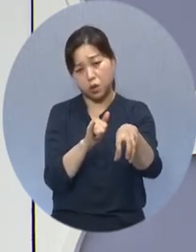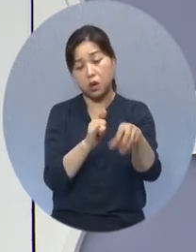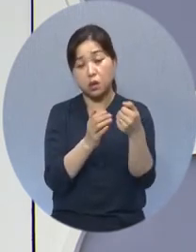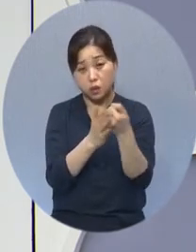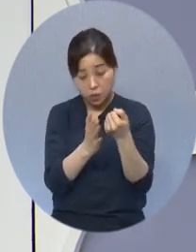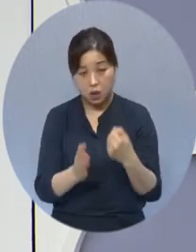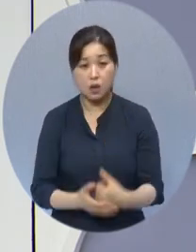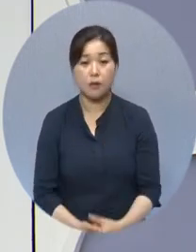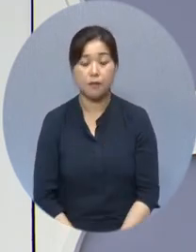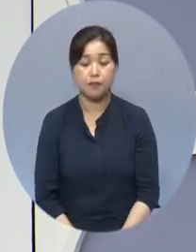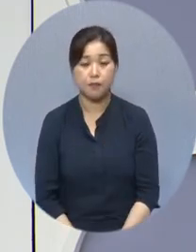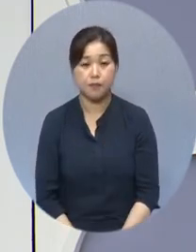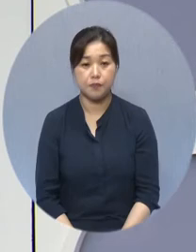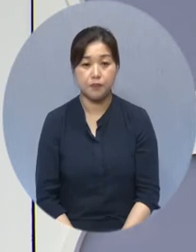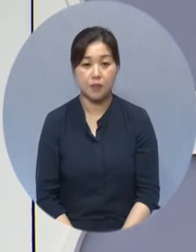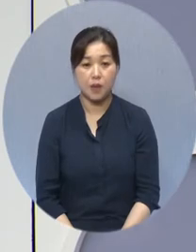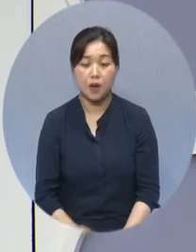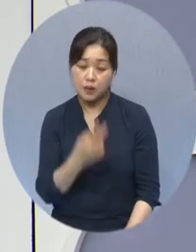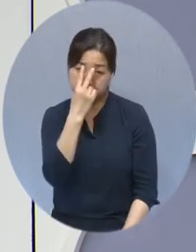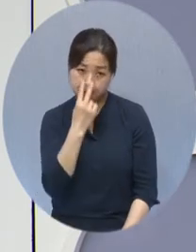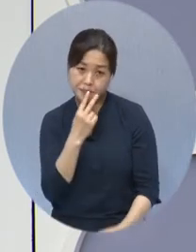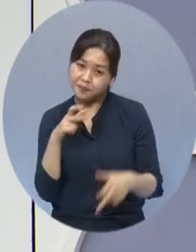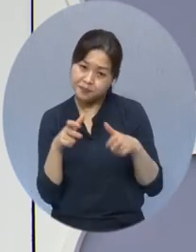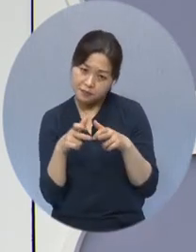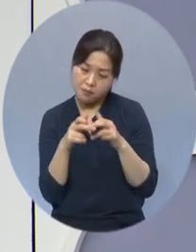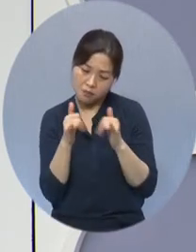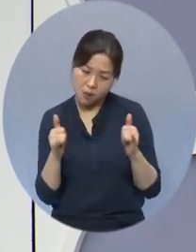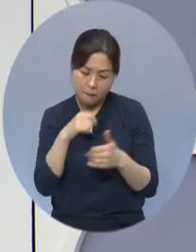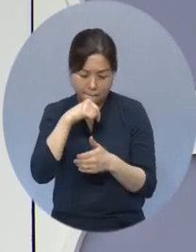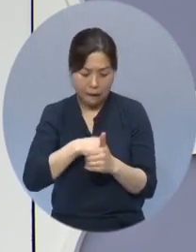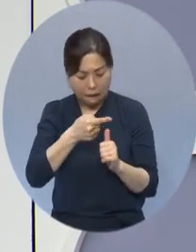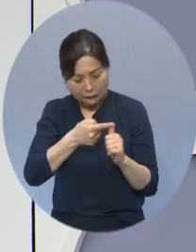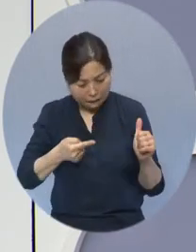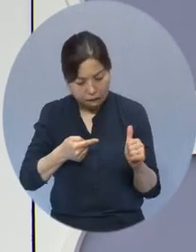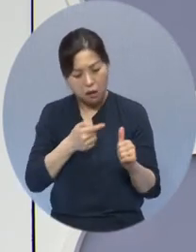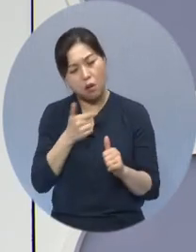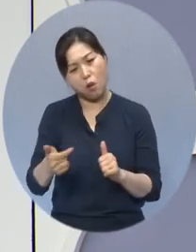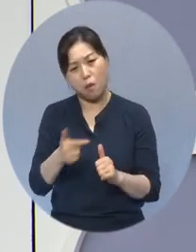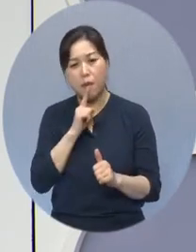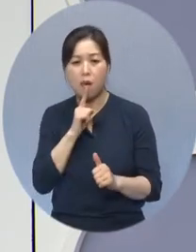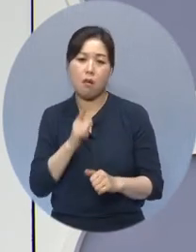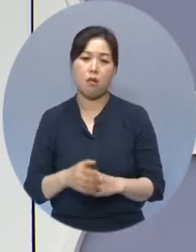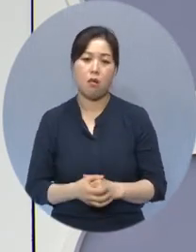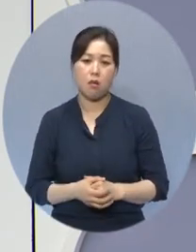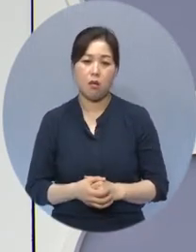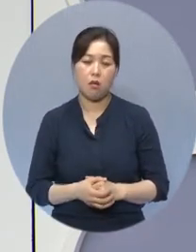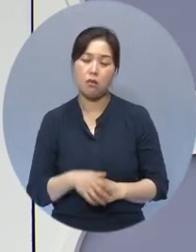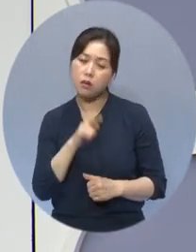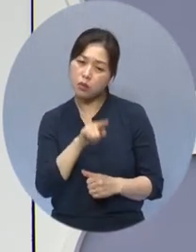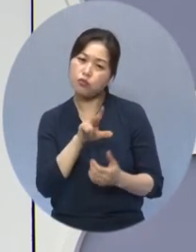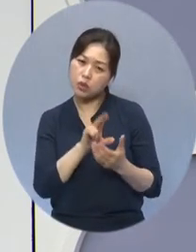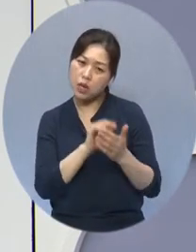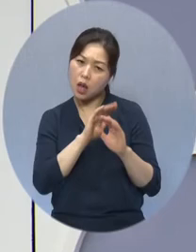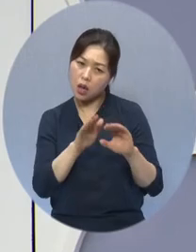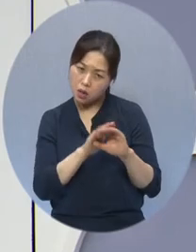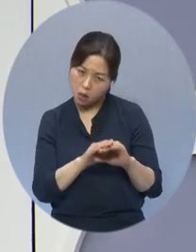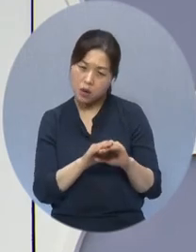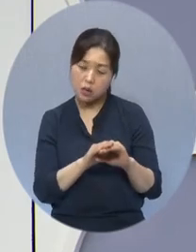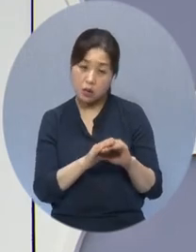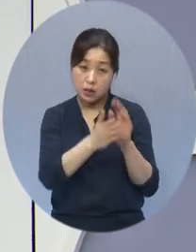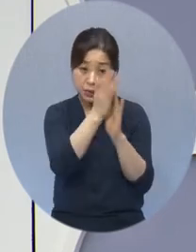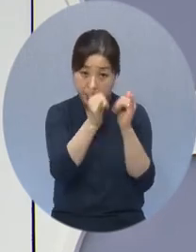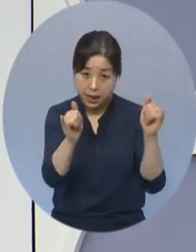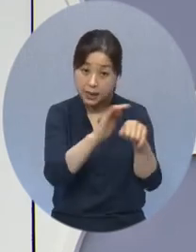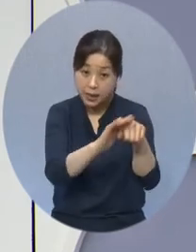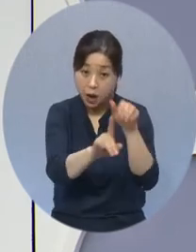그래서 그때 마음이 제일 상한다고 그래요. 그분들이. 그래서 그 부분을 어떻게 하면 우리 시민들에게 잘